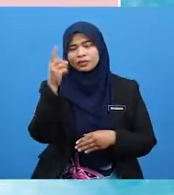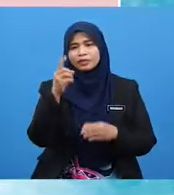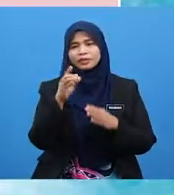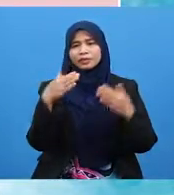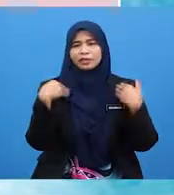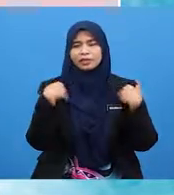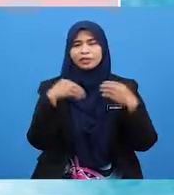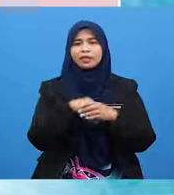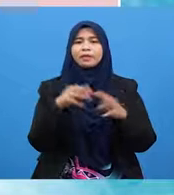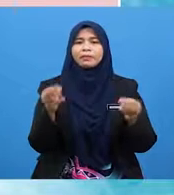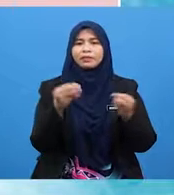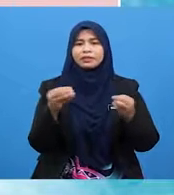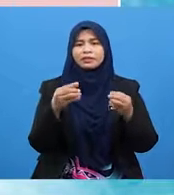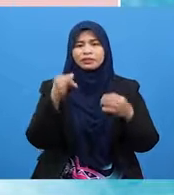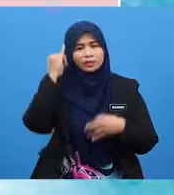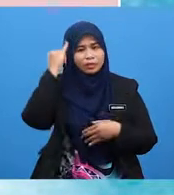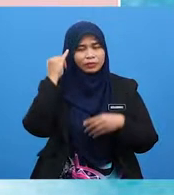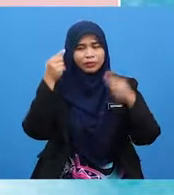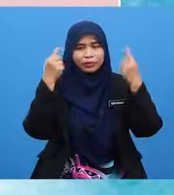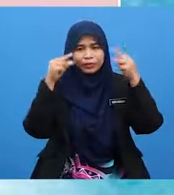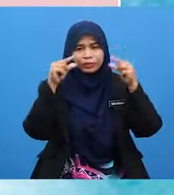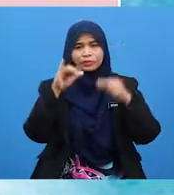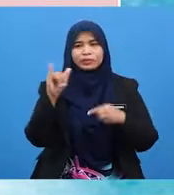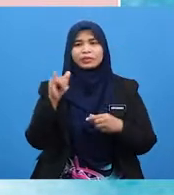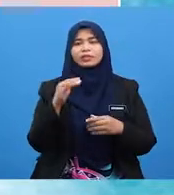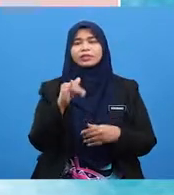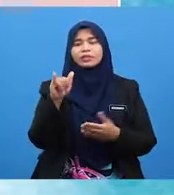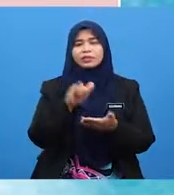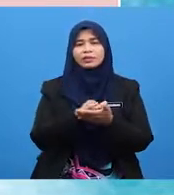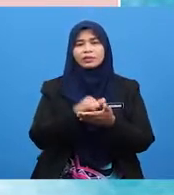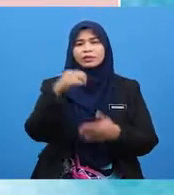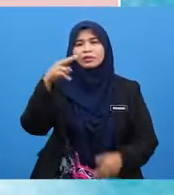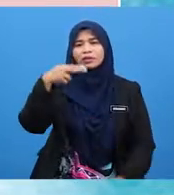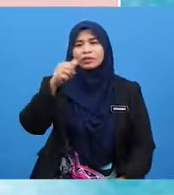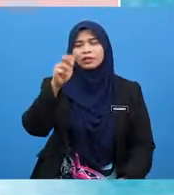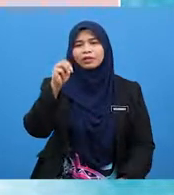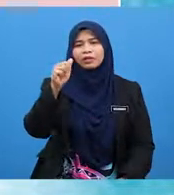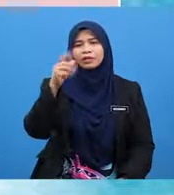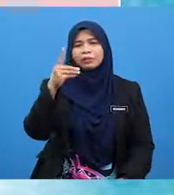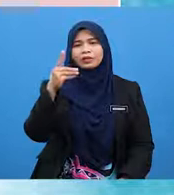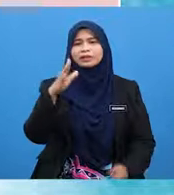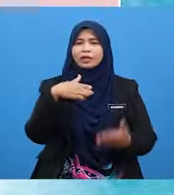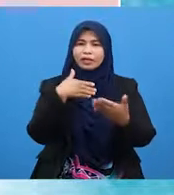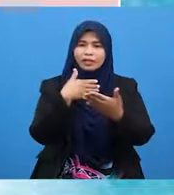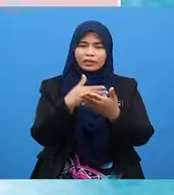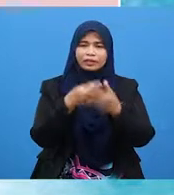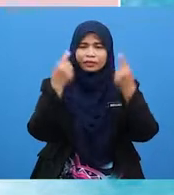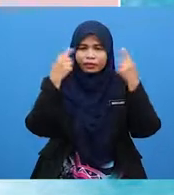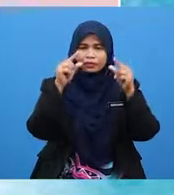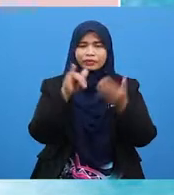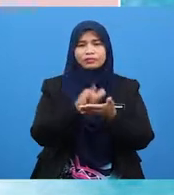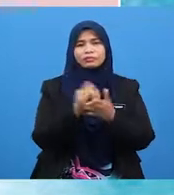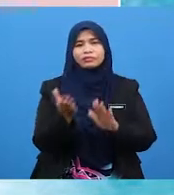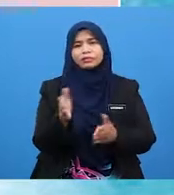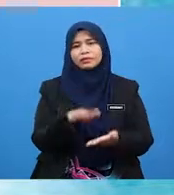majlis ilmu gurunya, iaitu Hamad bin Abi Sulaiman, sehinggalah gurunya itu menghembuskan nafas yang